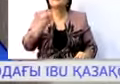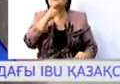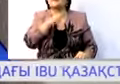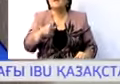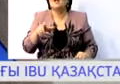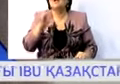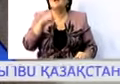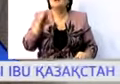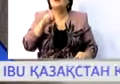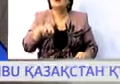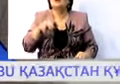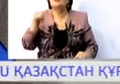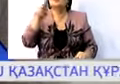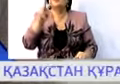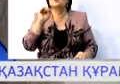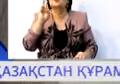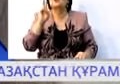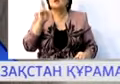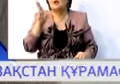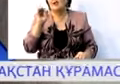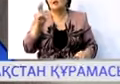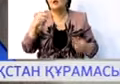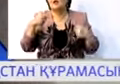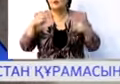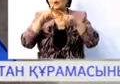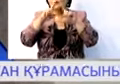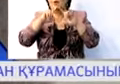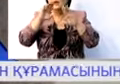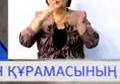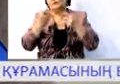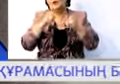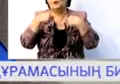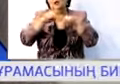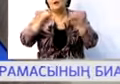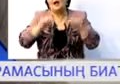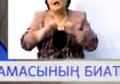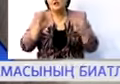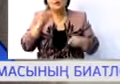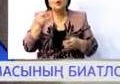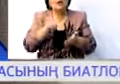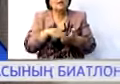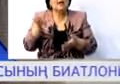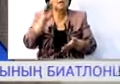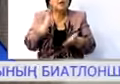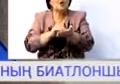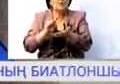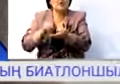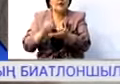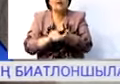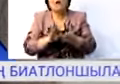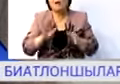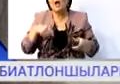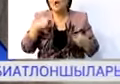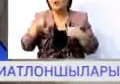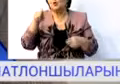дүкен жобасын жібереміз. Яғни киосктер, дүкендер ашылатын болады. Жоғары оқу орындарының жанында бағасы бәрі белгіленеді. Бірақ